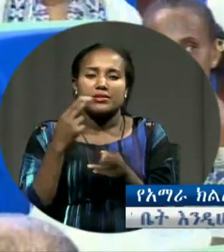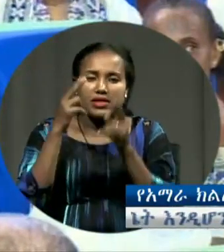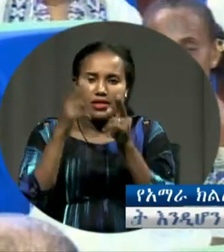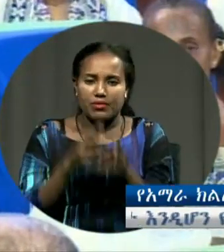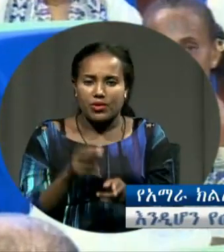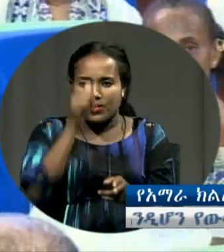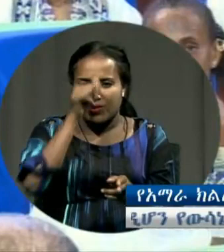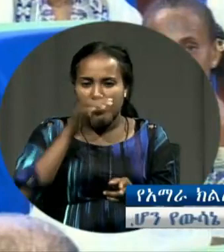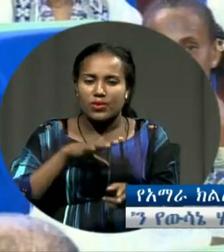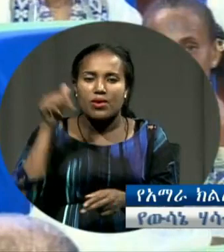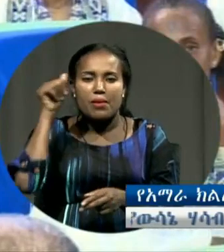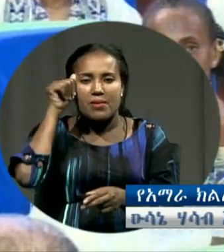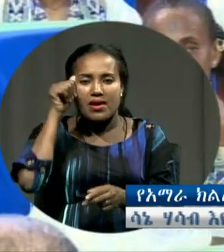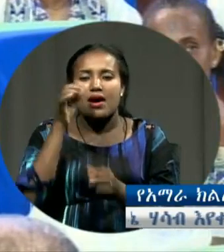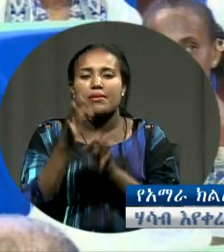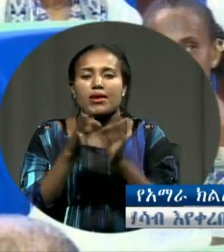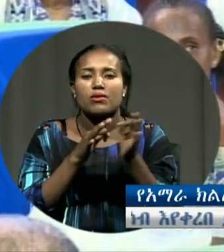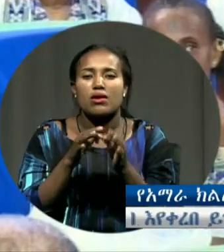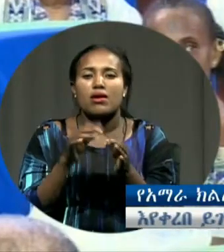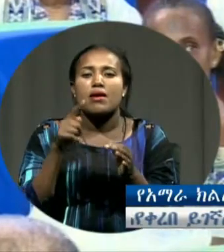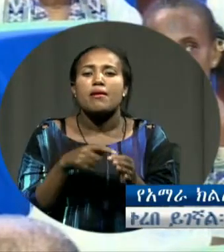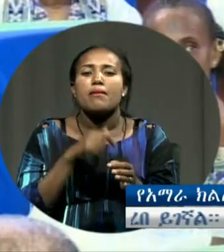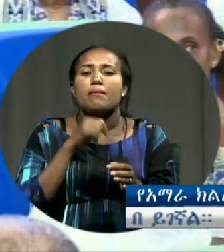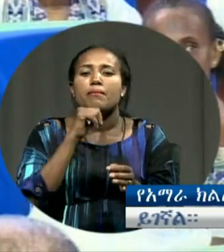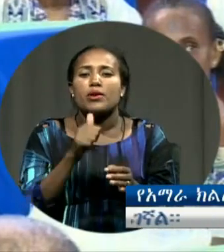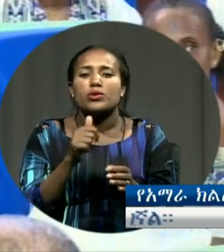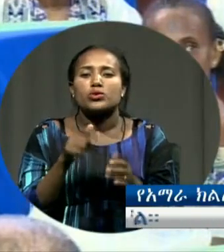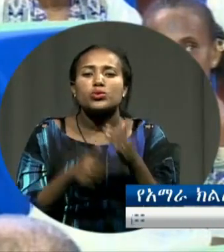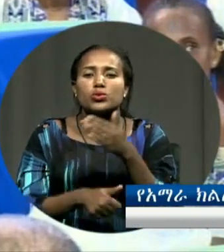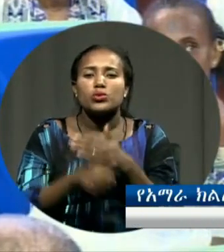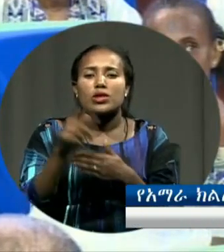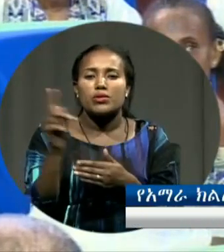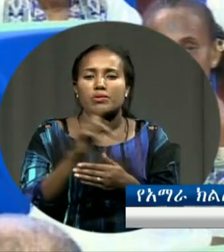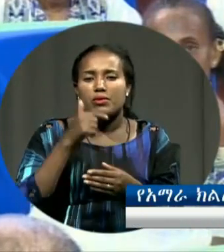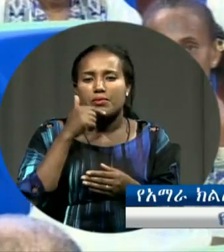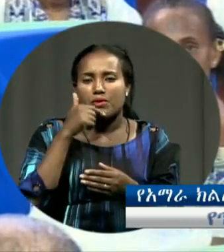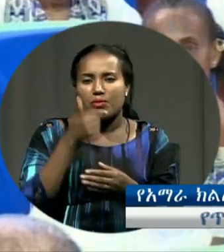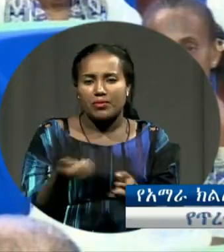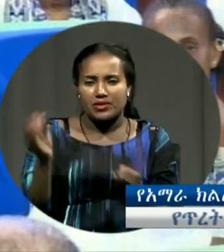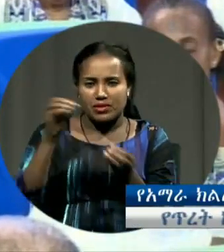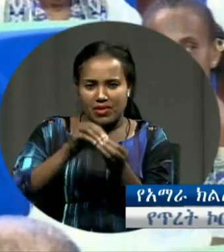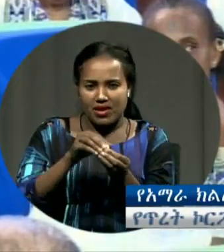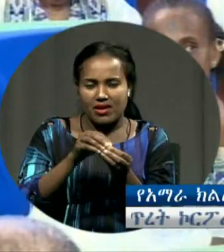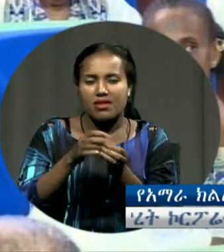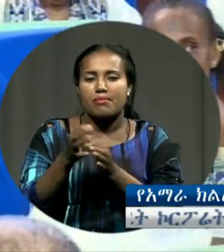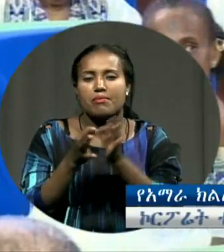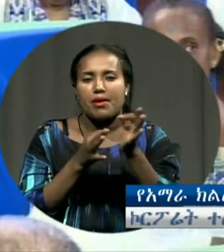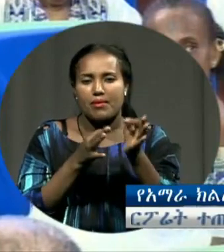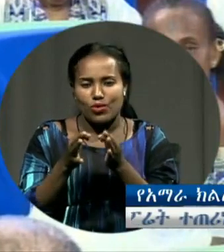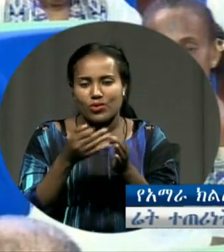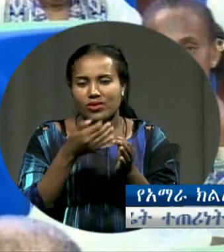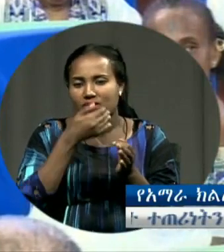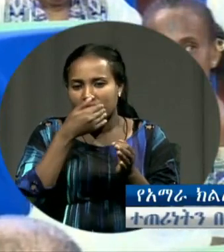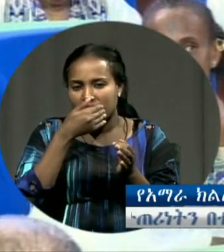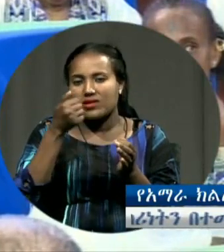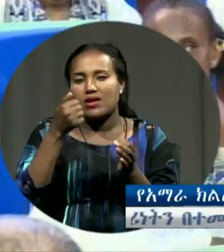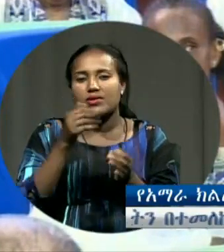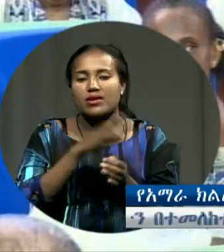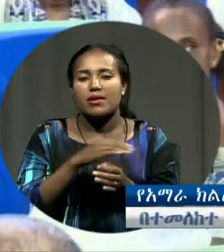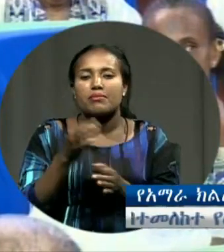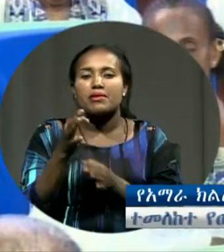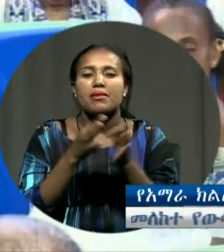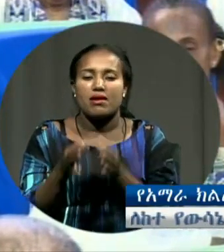አማራ አብራርተዋል። ባይሆንስ ጉዳቱ ምንድን ነው የሚለውን በተጨማሪነት ቢያብራሩት ኖሮ የተሻለ ነው እና